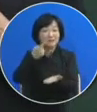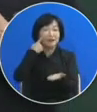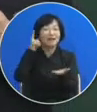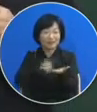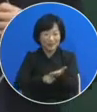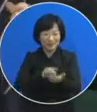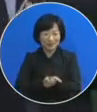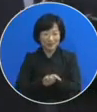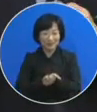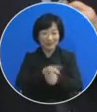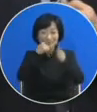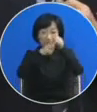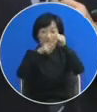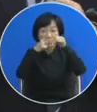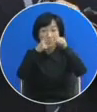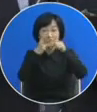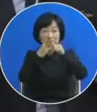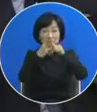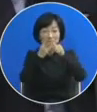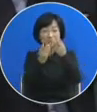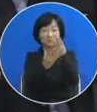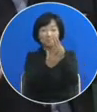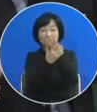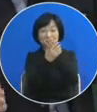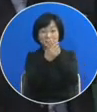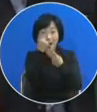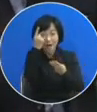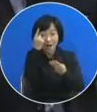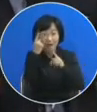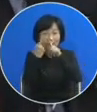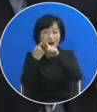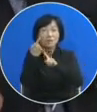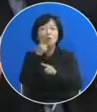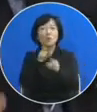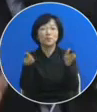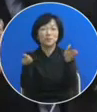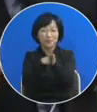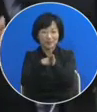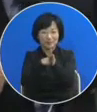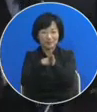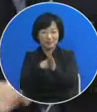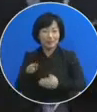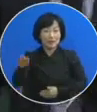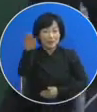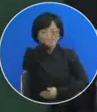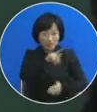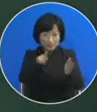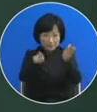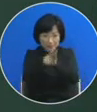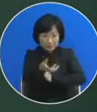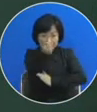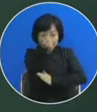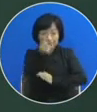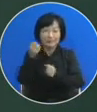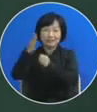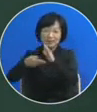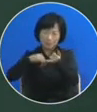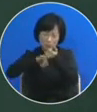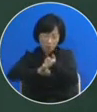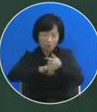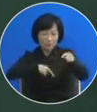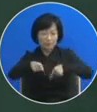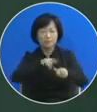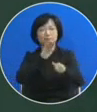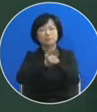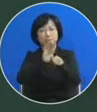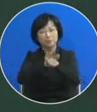믿음이라고. We put this together and call it faith. 여러분이 중요한 믿음 가지고 계시면 하나님께서 분명히 역사하실 것입니다. And if you have this important faith, then God will